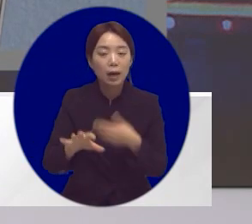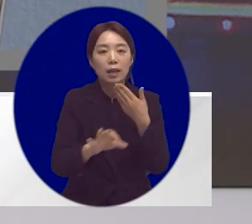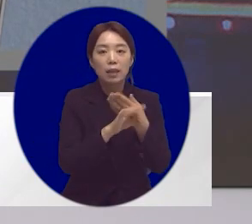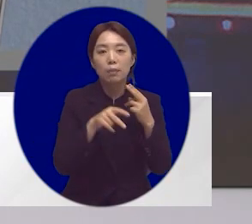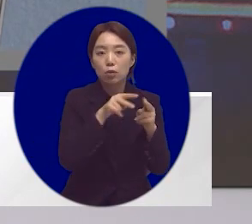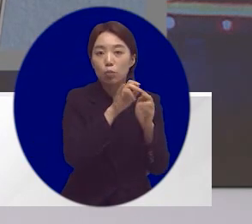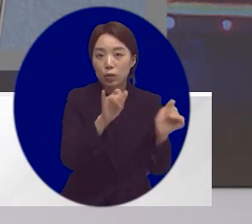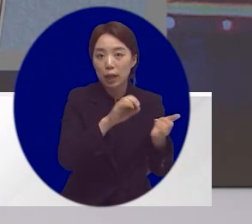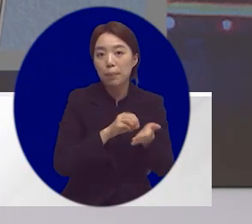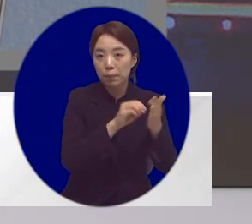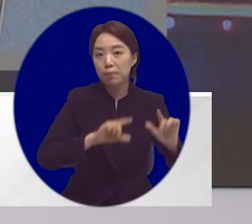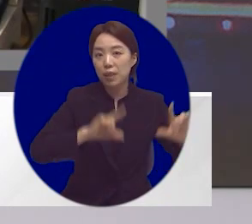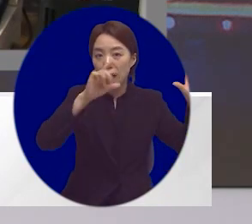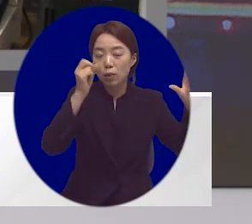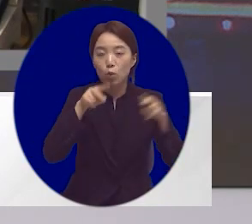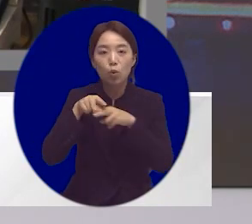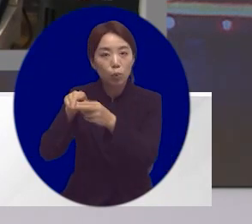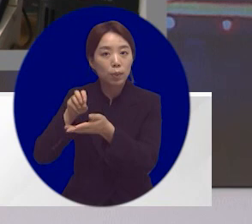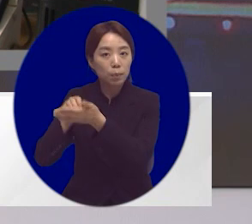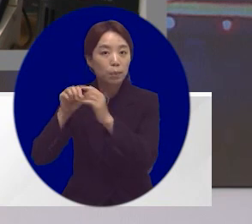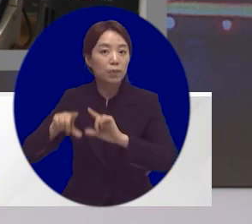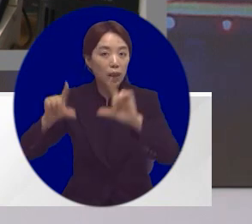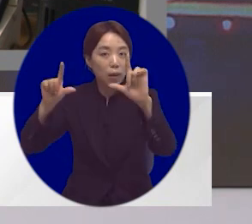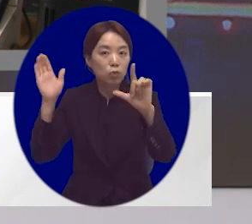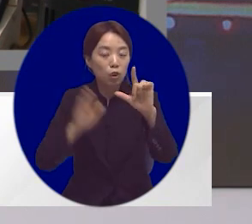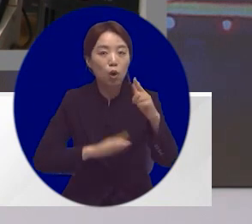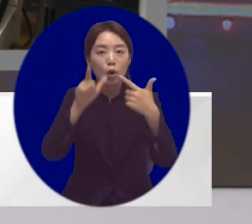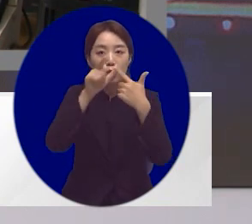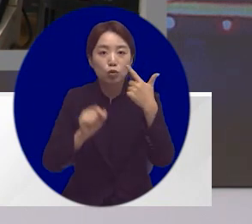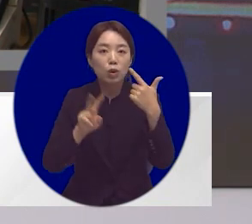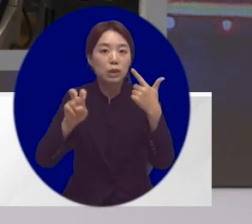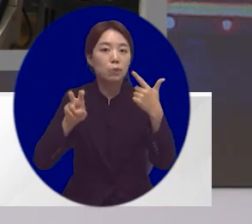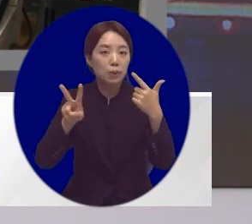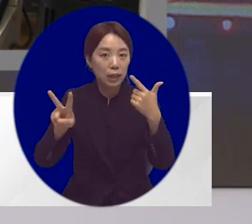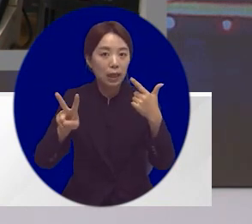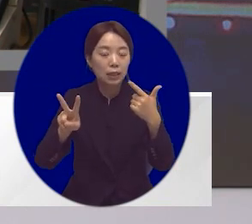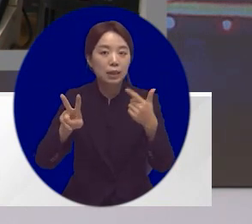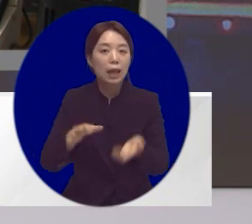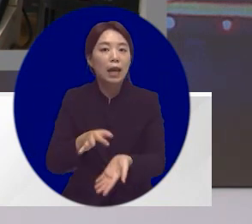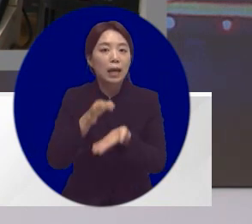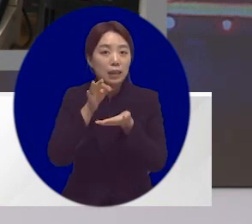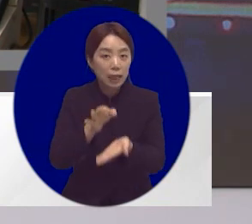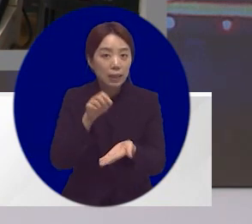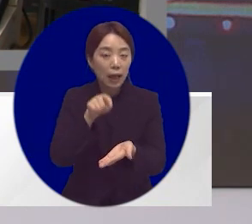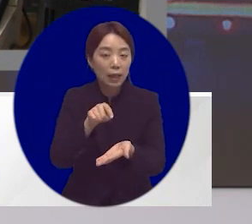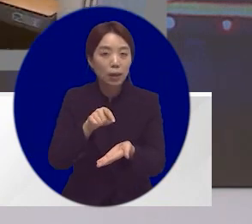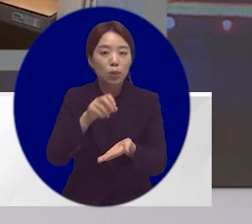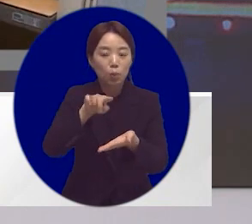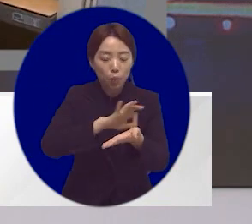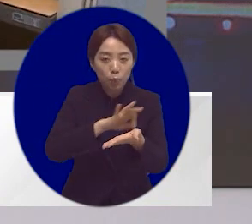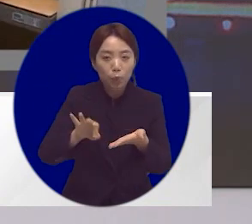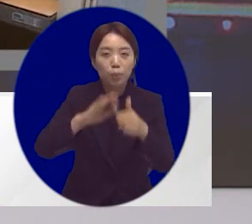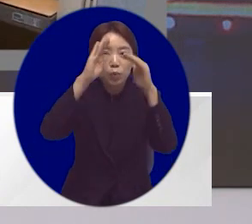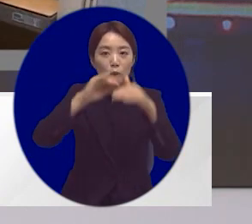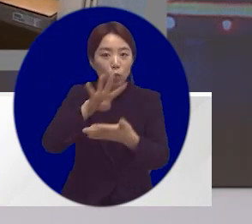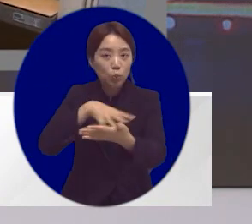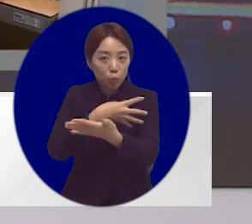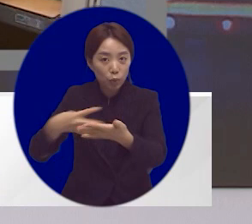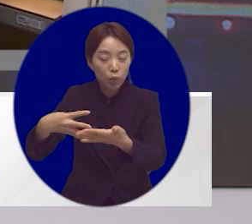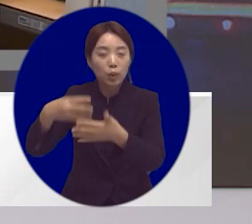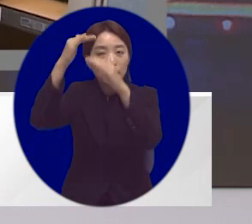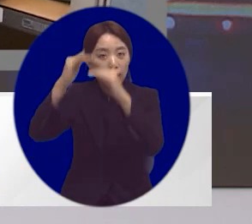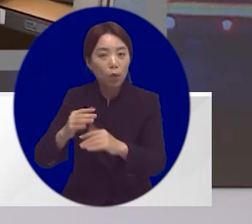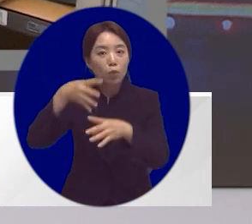예비후보자 등록일, 후보자 등록일 또는 후원회 등록일로부터 6월 21일까지의 재산 명세서, 수입 지출